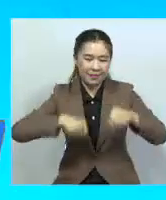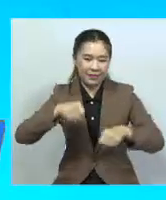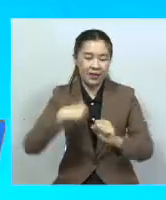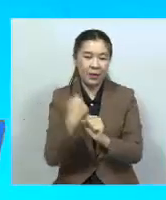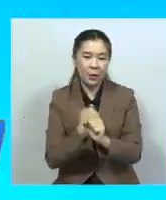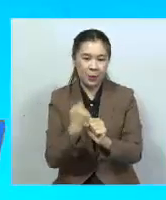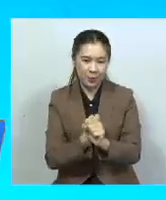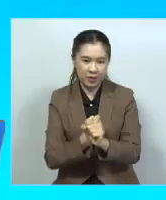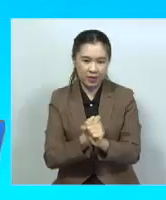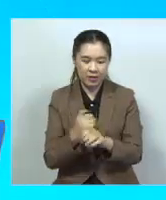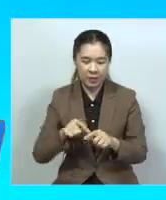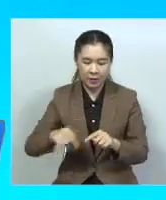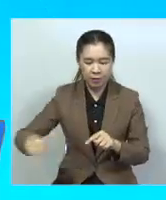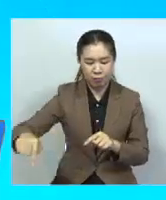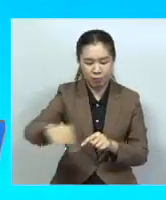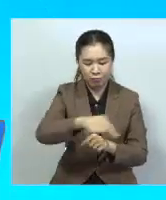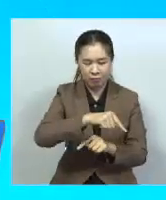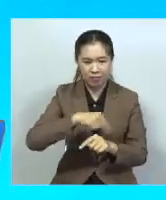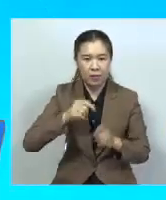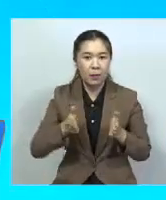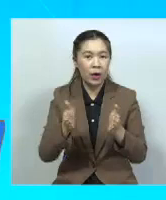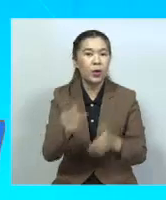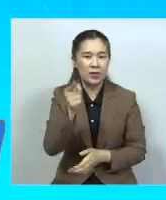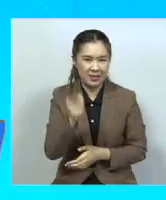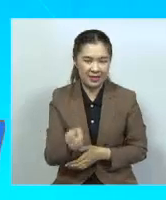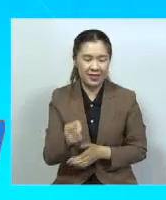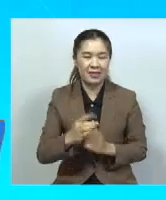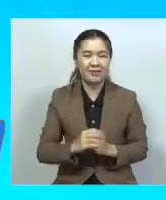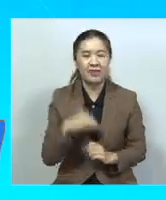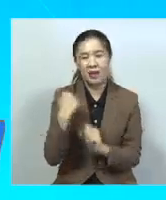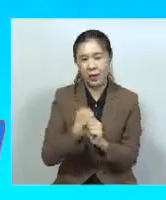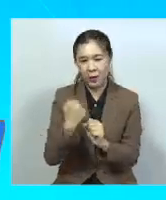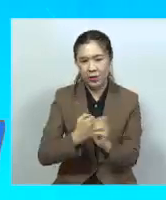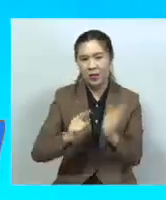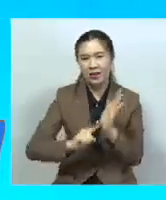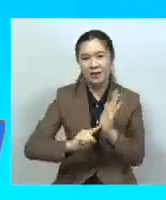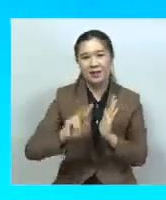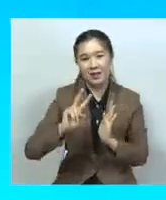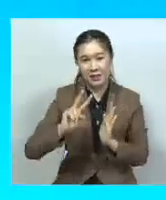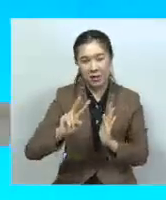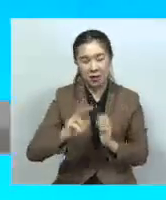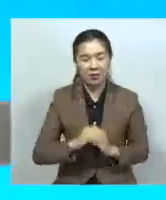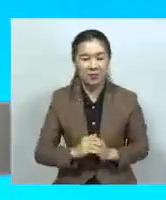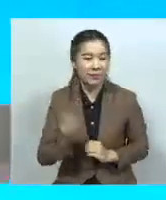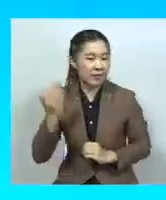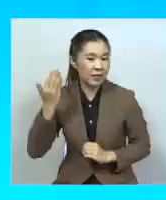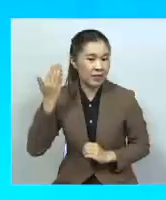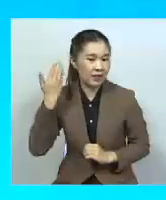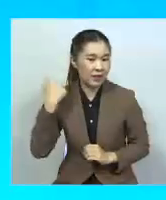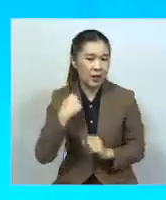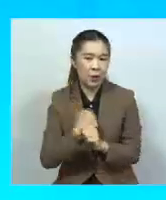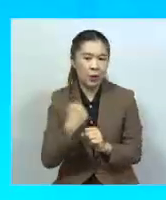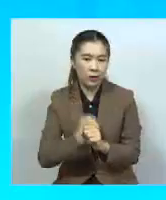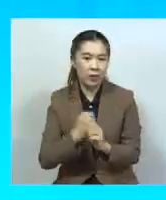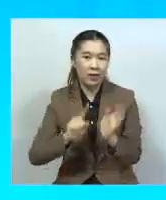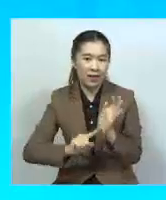อรักตามเส้นทางจริงค่ะซึ่งถือว่าการซ้อมในวันนี้เนี่ยเป็นการซักซ้อมครั้งที่2แล้วหลังจากได้มีการซ้อม